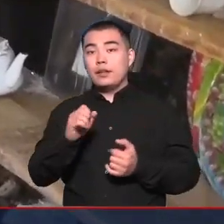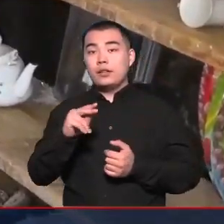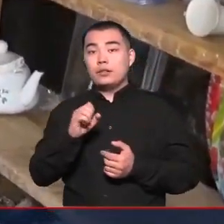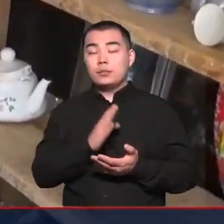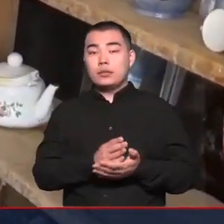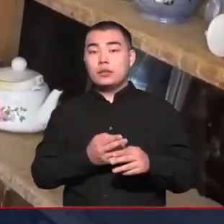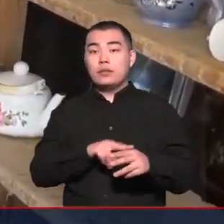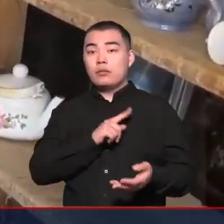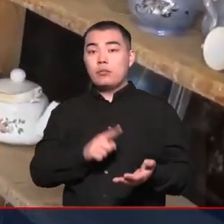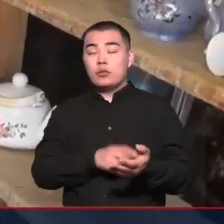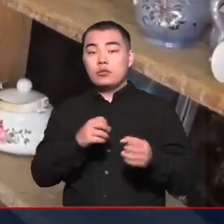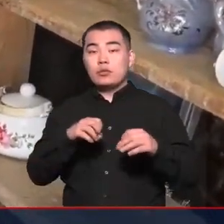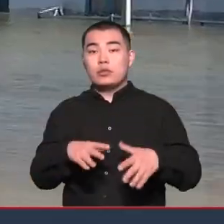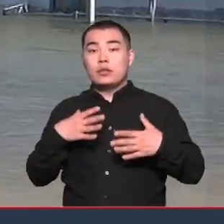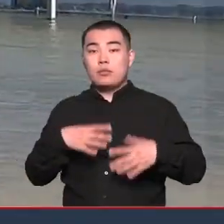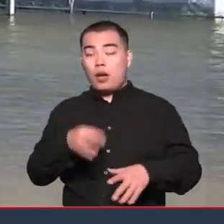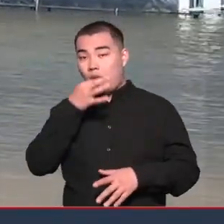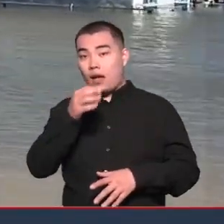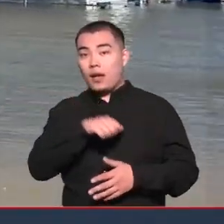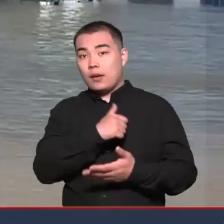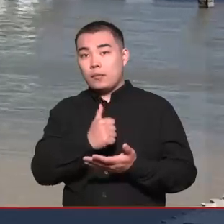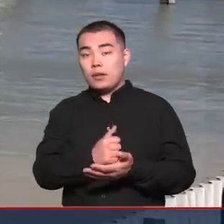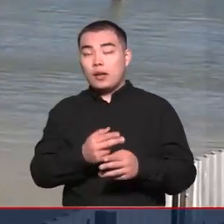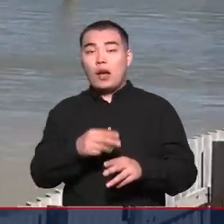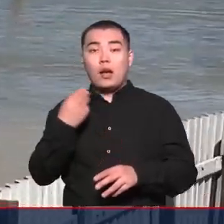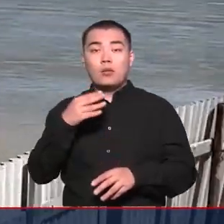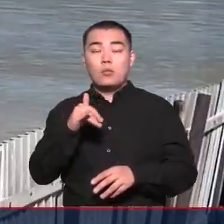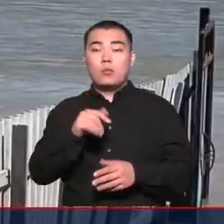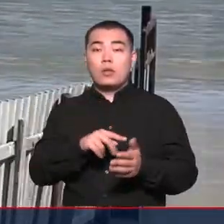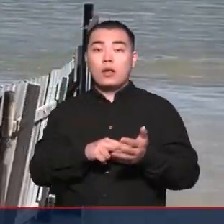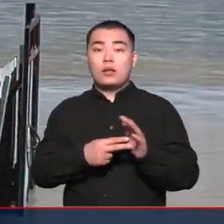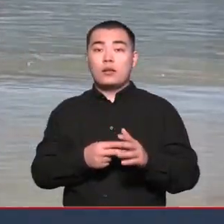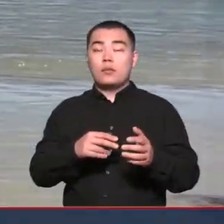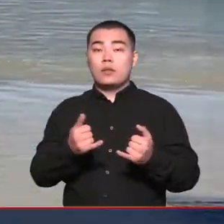По ним вопрос еще не решен, отметили в Акимате. В Актюбе планируется